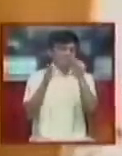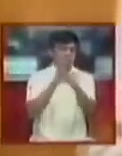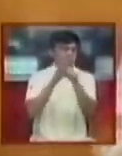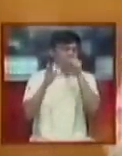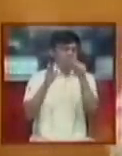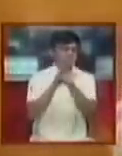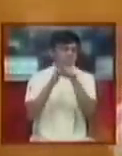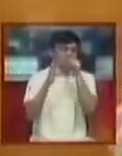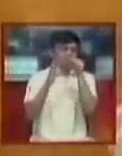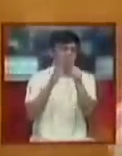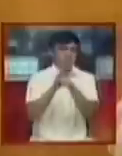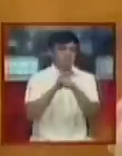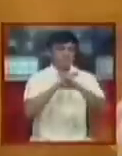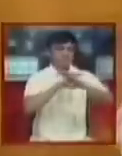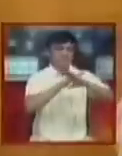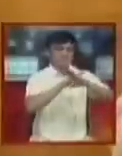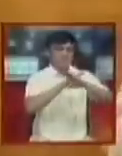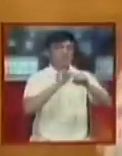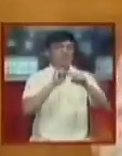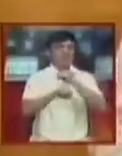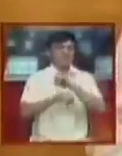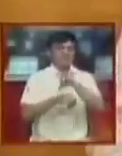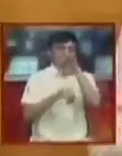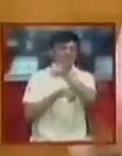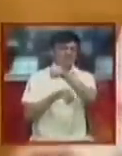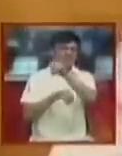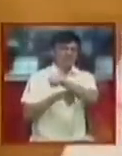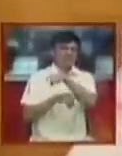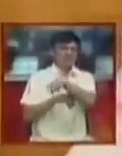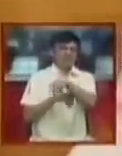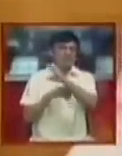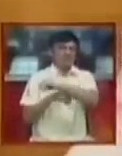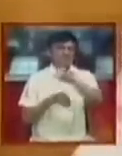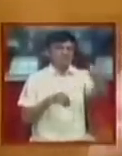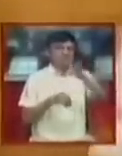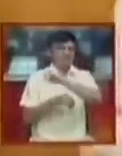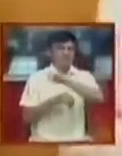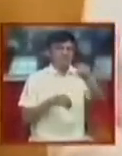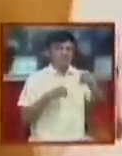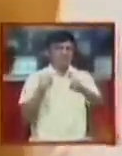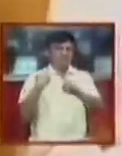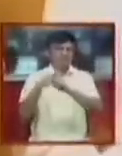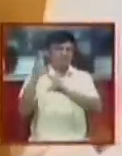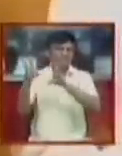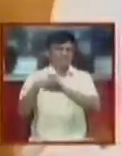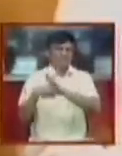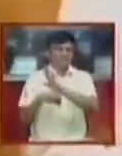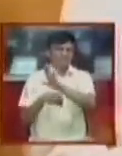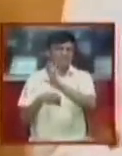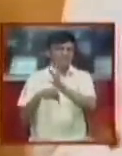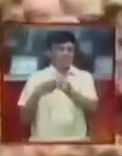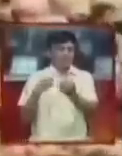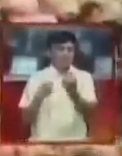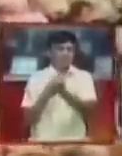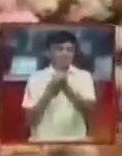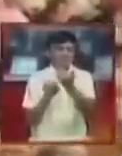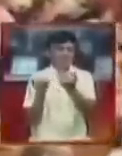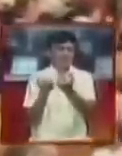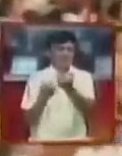sa ilalim ng inyong mga padrino, aabutan namin kayo, isasama na rin namin ang mga padrino nyo.